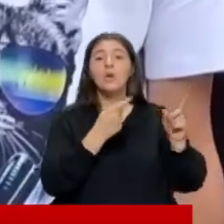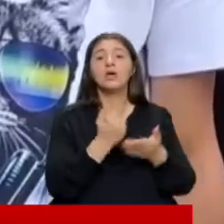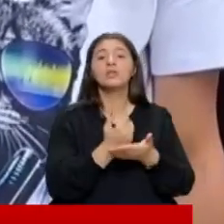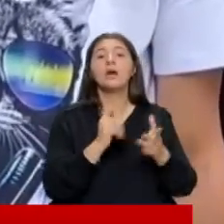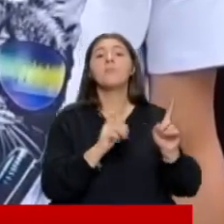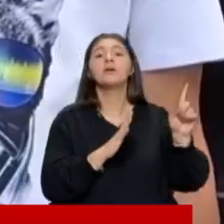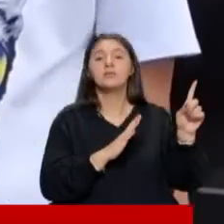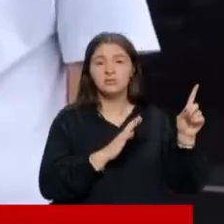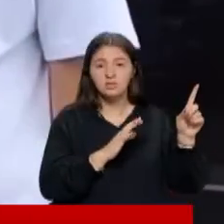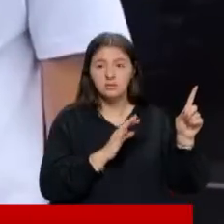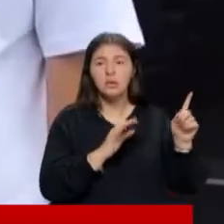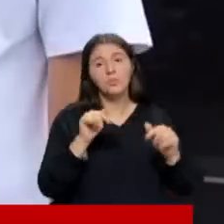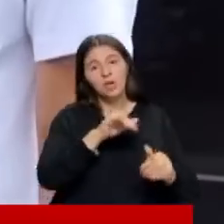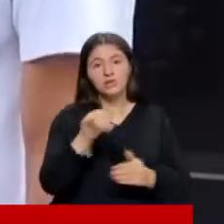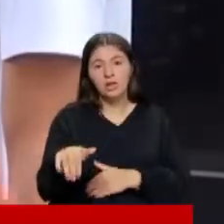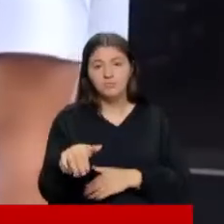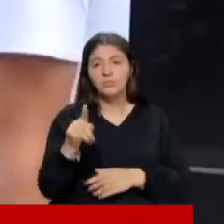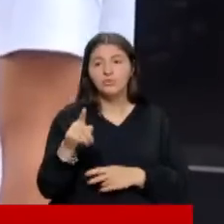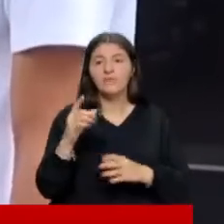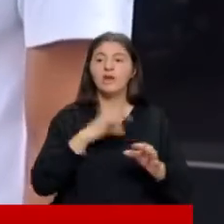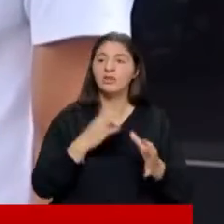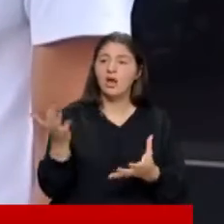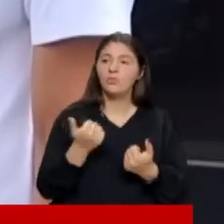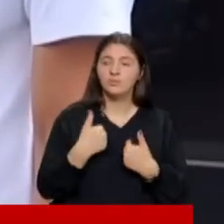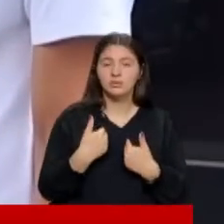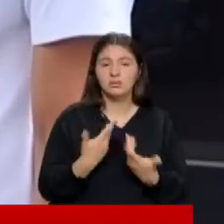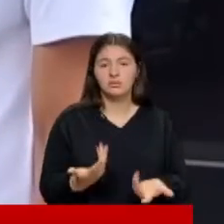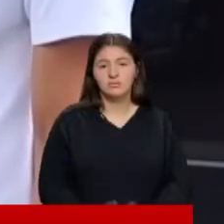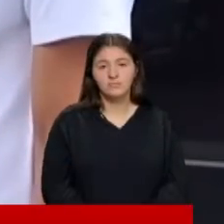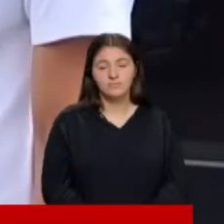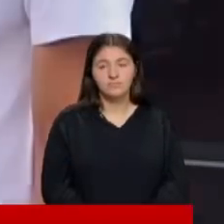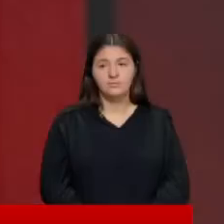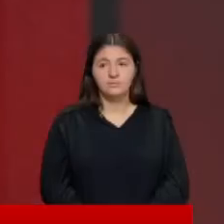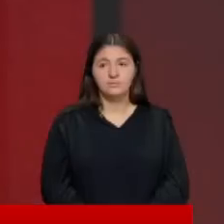yani Ama buraya gelip burada faydalanıyor bize